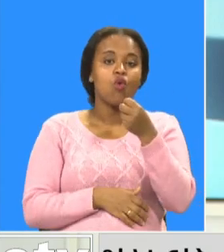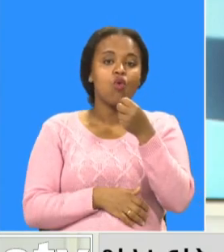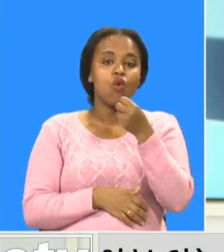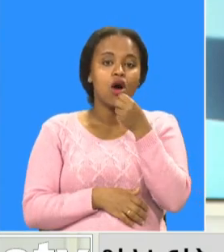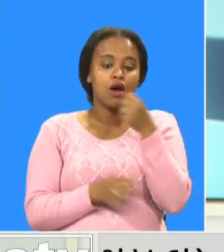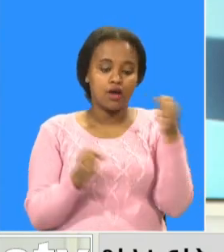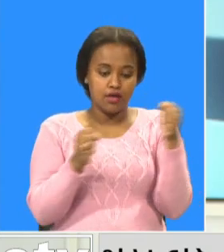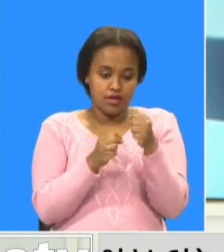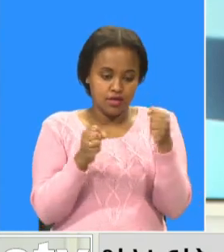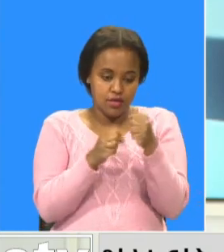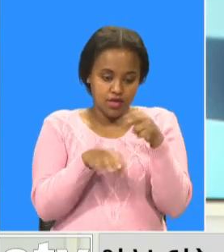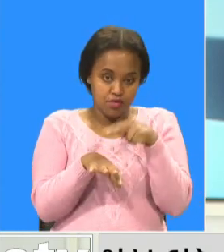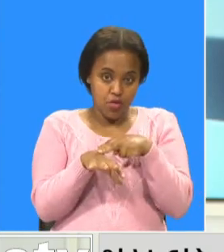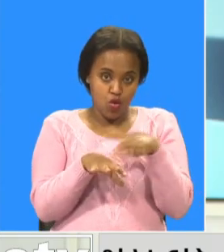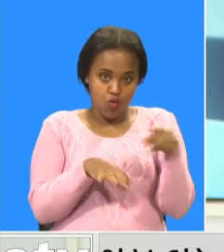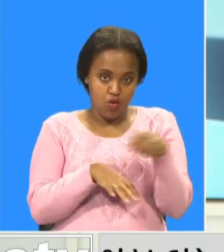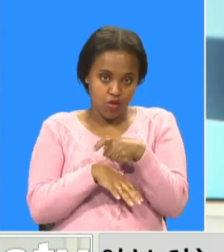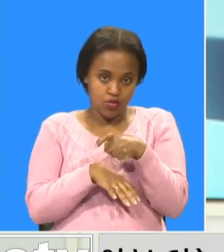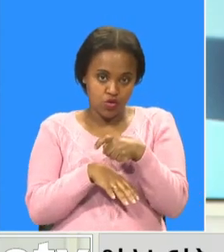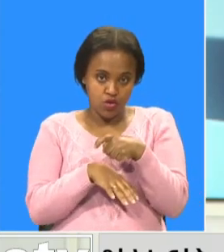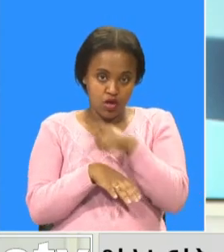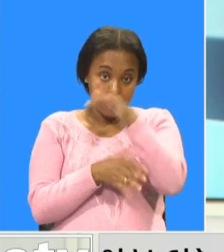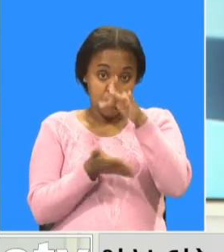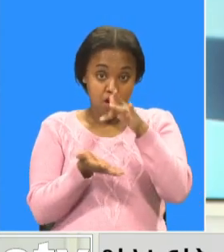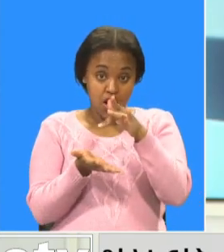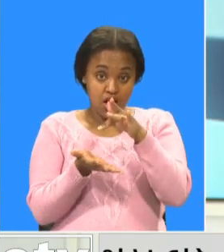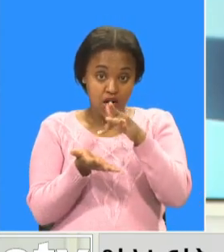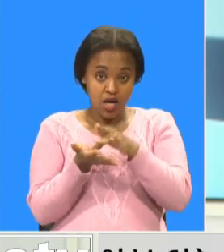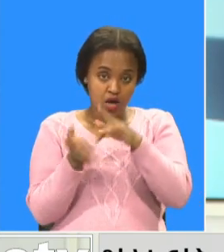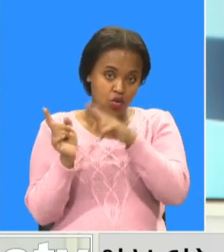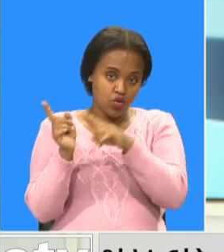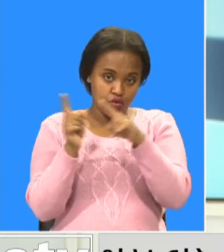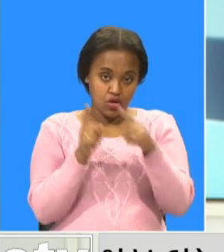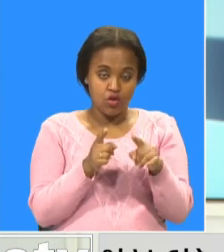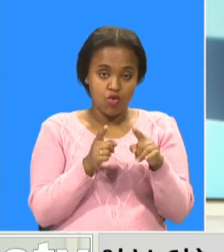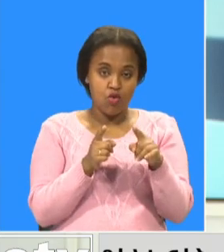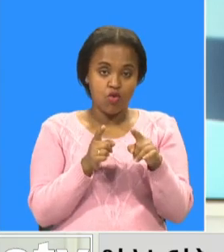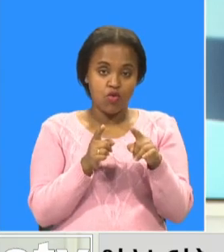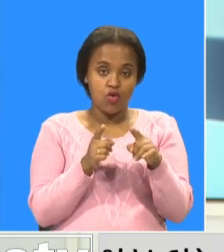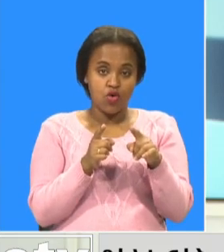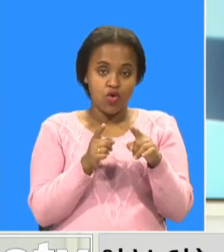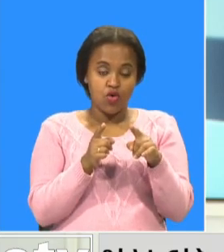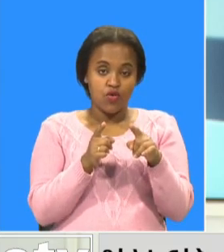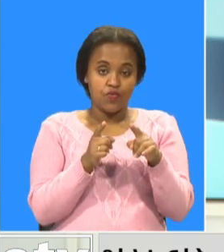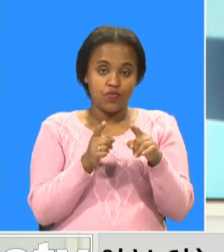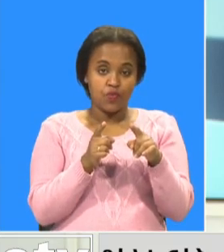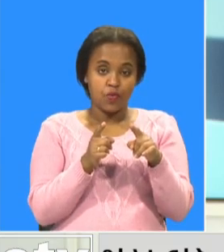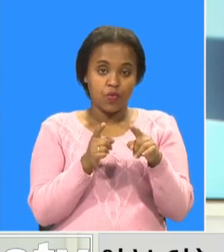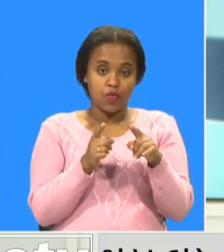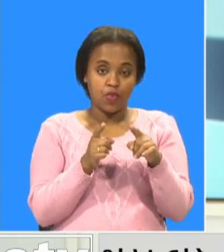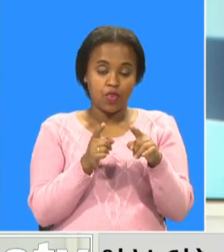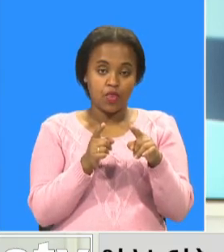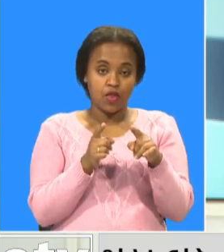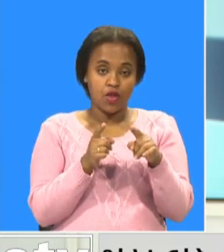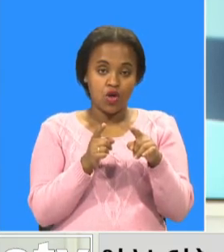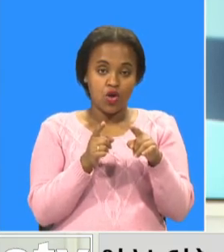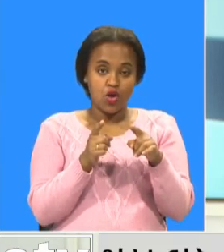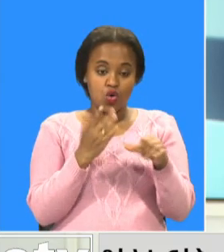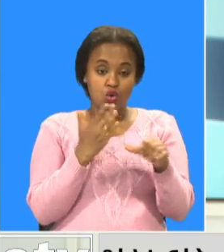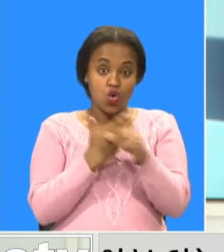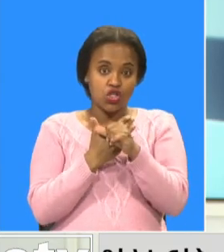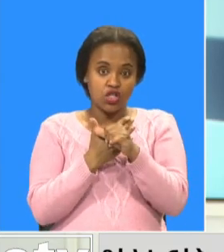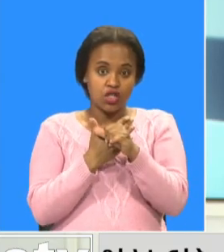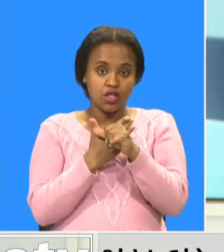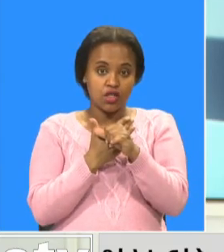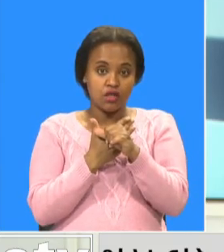መቋቋም የሚችል ሲሆን የመካከለኛው ሌየር ወይም መካከለኛው ደግሞ ፊልትሬሽን ወይም ደግሞ ጎጂ